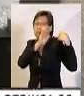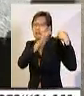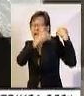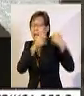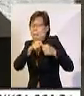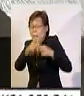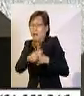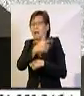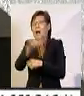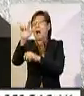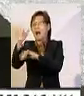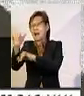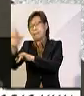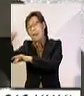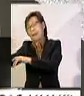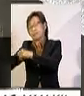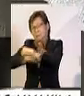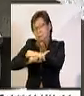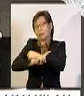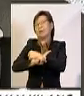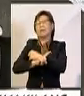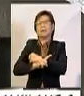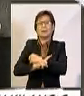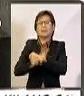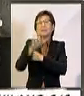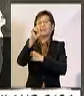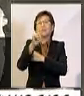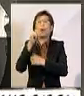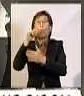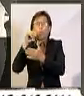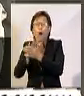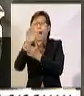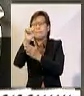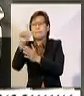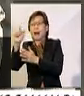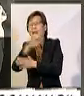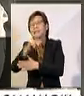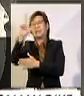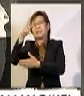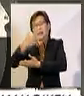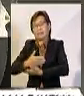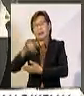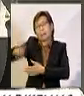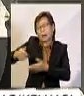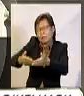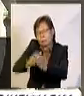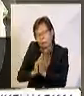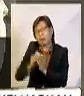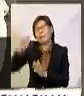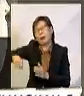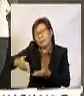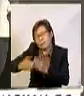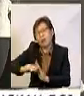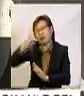enam yang lain berhubung saman yang difailkan Ehsan Tamil Selvi dan tiga anaknya. Ini berikutan Mahkamah Rayuan membenarkan Datuk